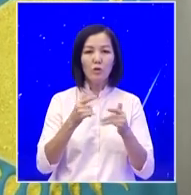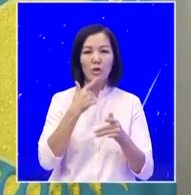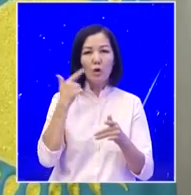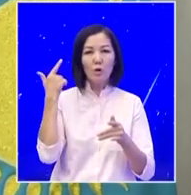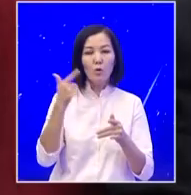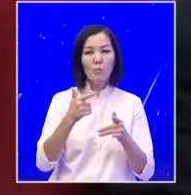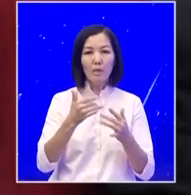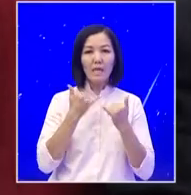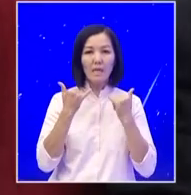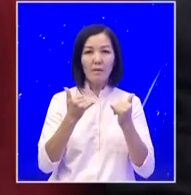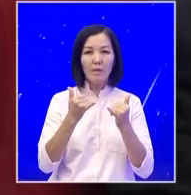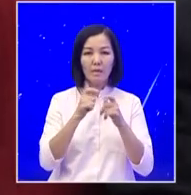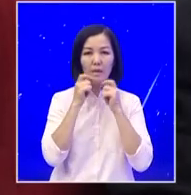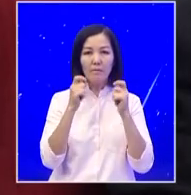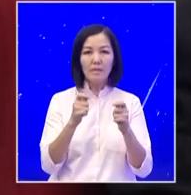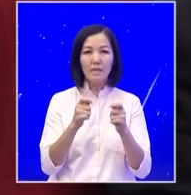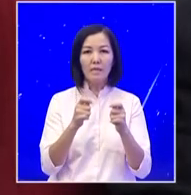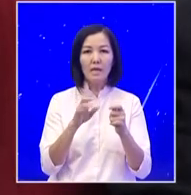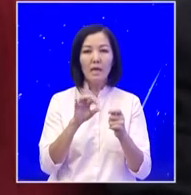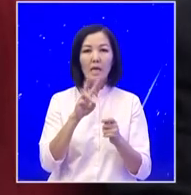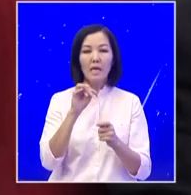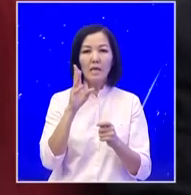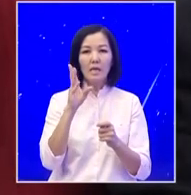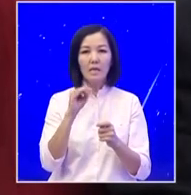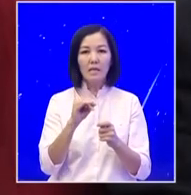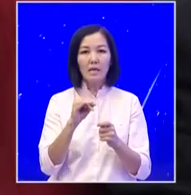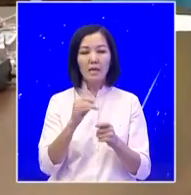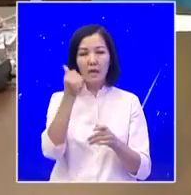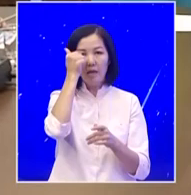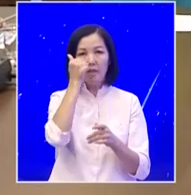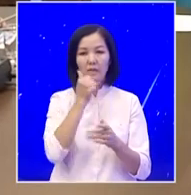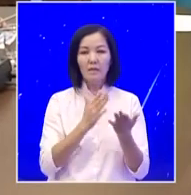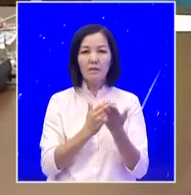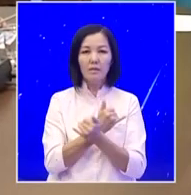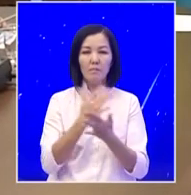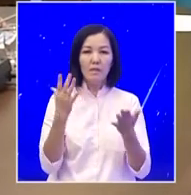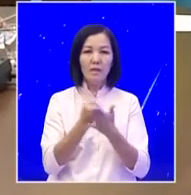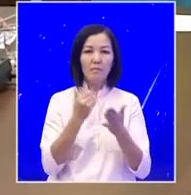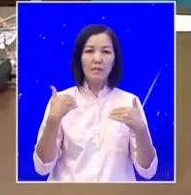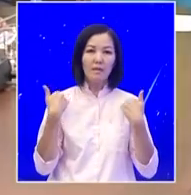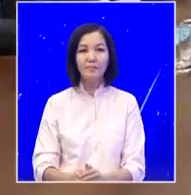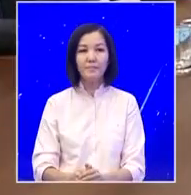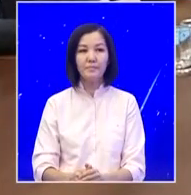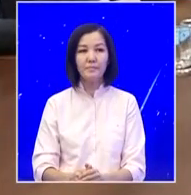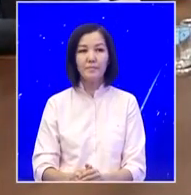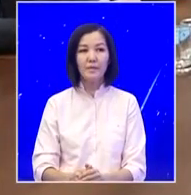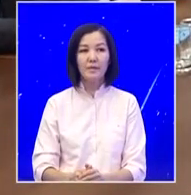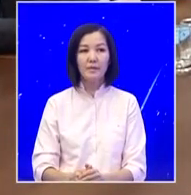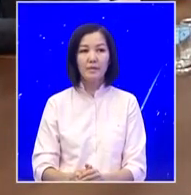Орай келгенде Ерлан Сәткенұлы да жетісулық әріптестеріне алғыс айтып, қызметте табыс тіледі.